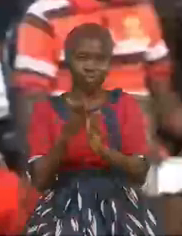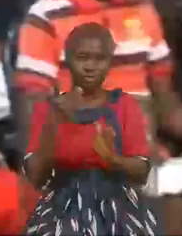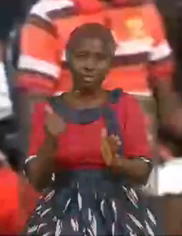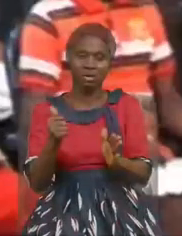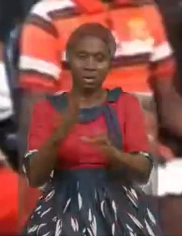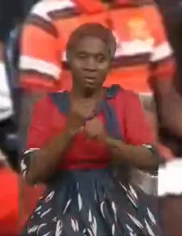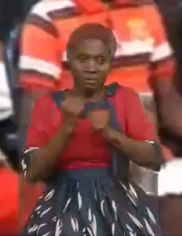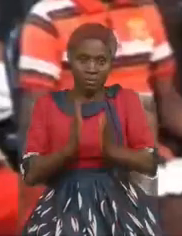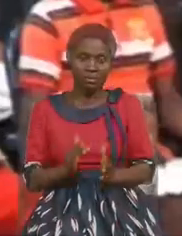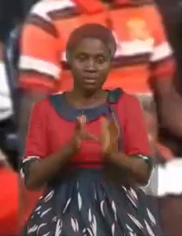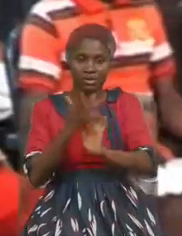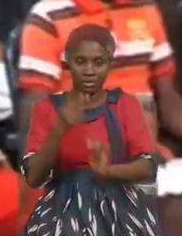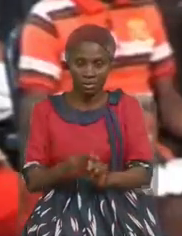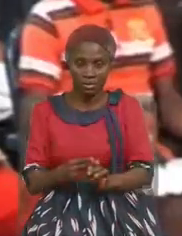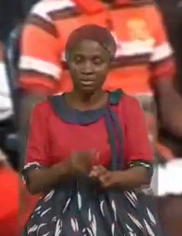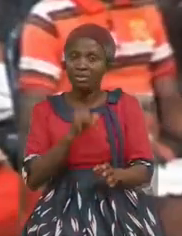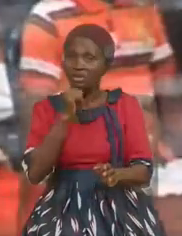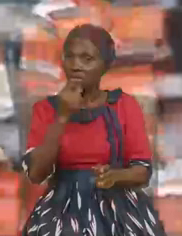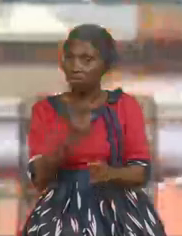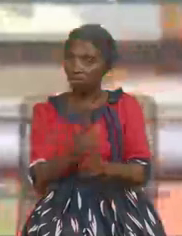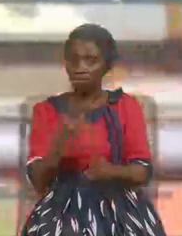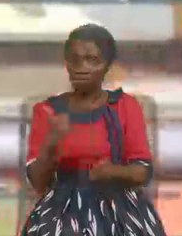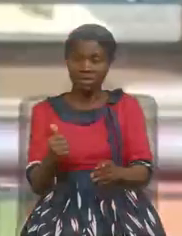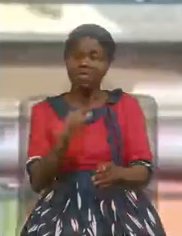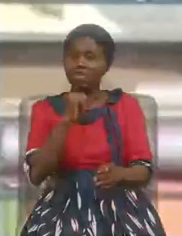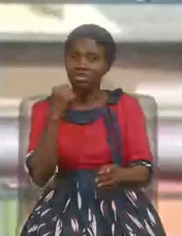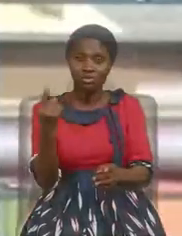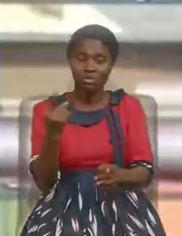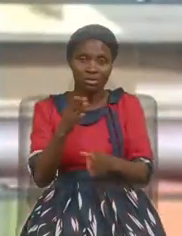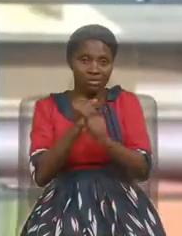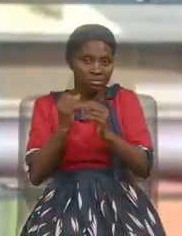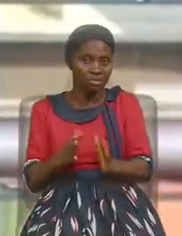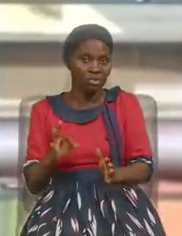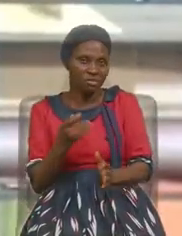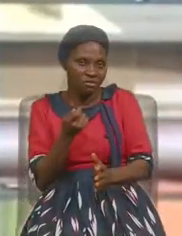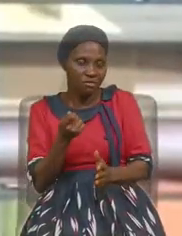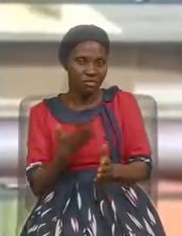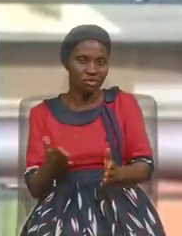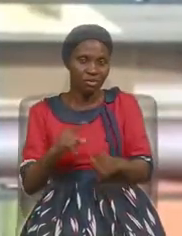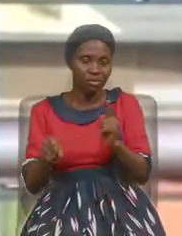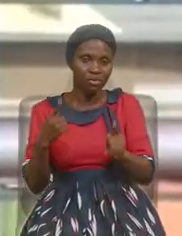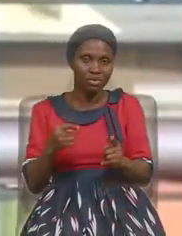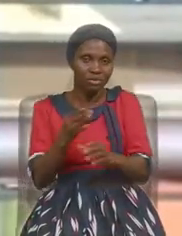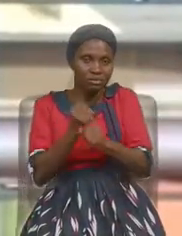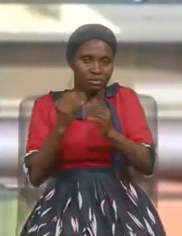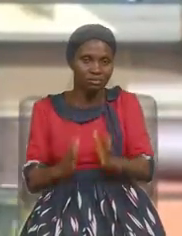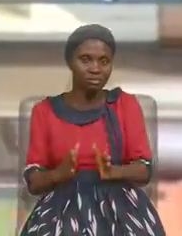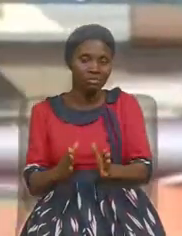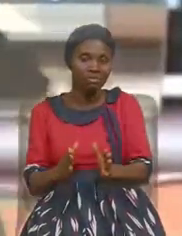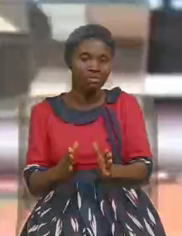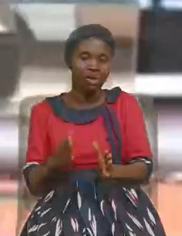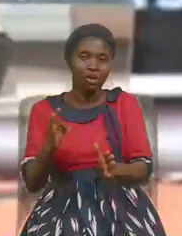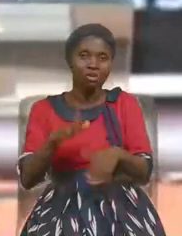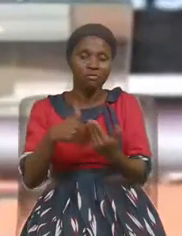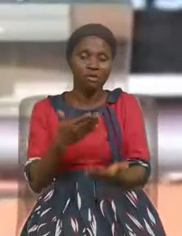Et non seulement possesseur de quelque chose, mais participant, possesseur de toute